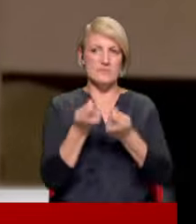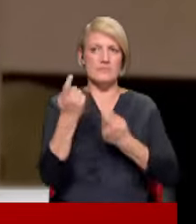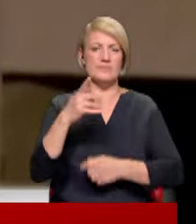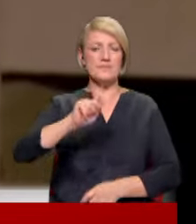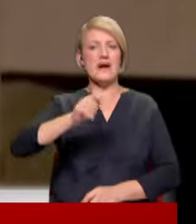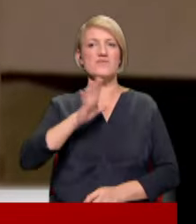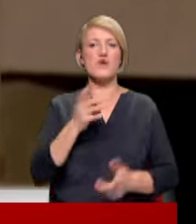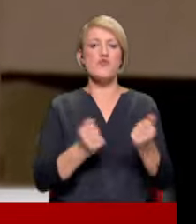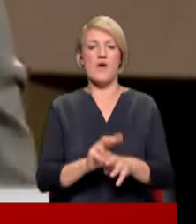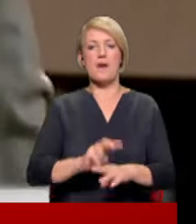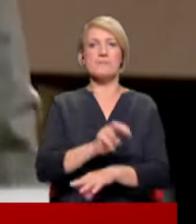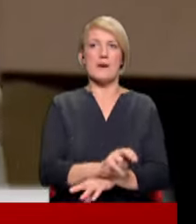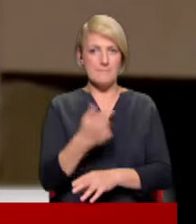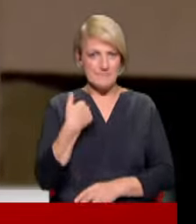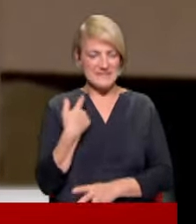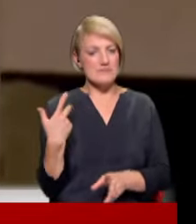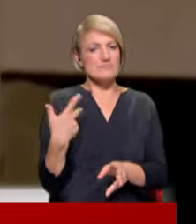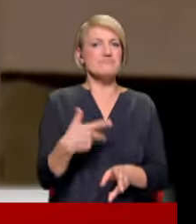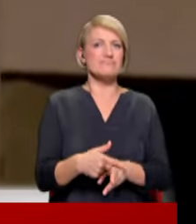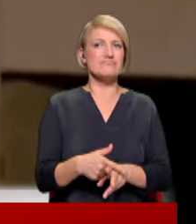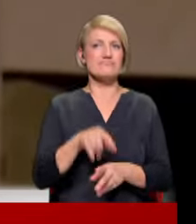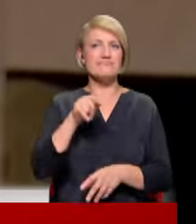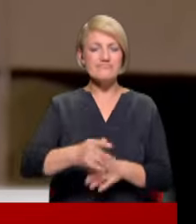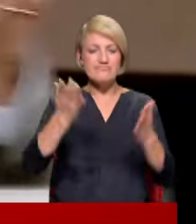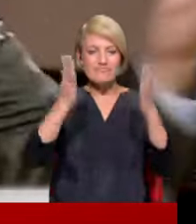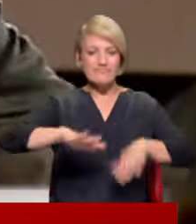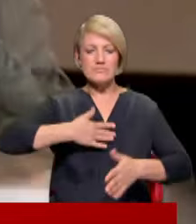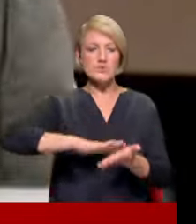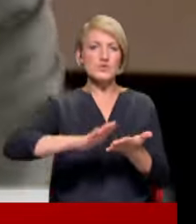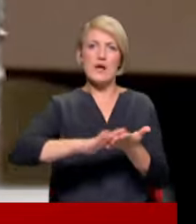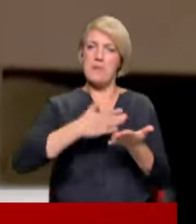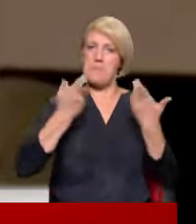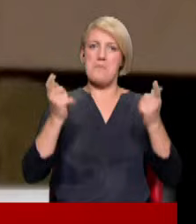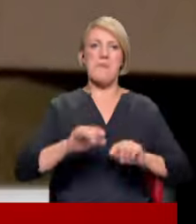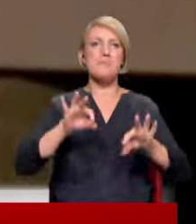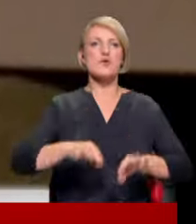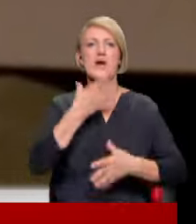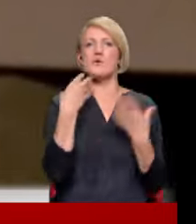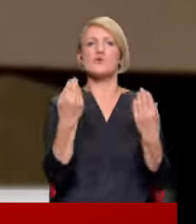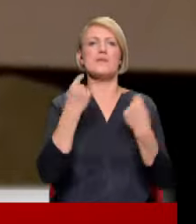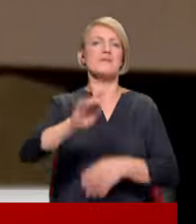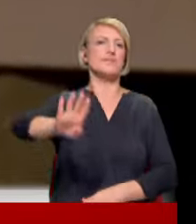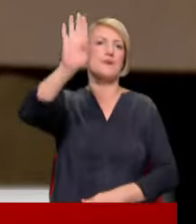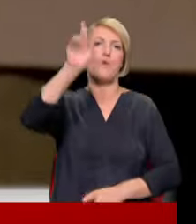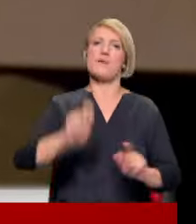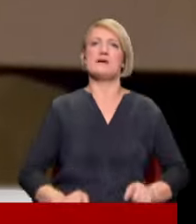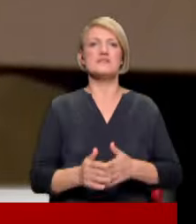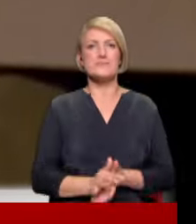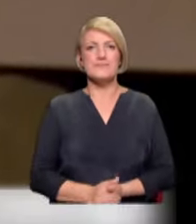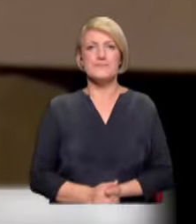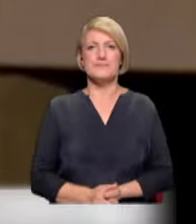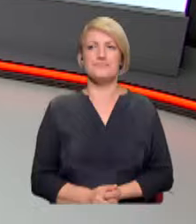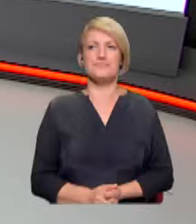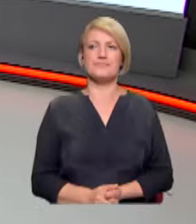anahtar var şoför inmiş E biz biner birazcık buradaki enkazı onunla kaldırırız Ondan sonra buraya güzel bir demokrasi inşa